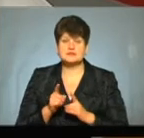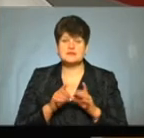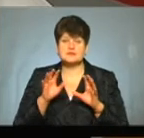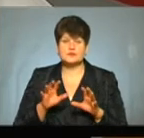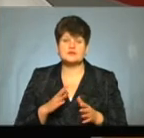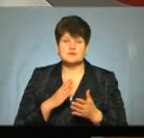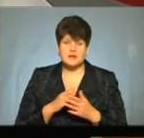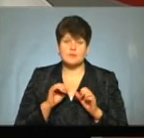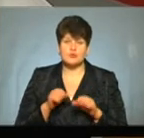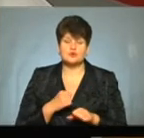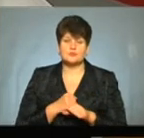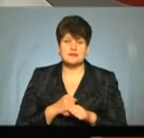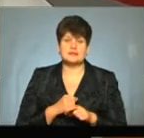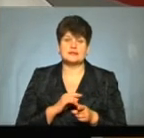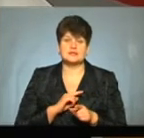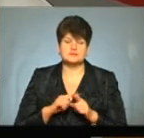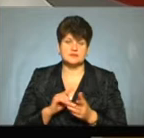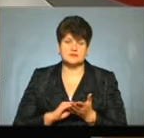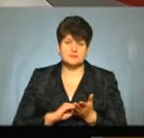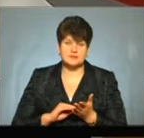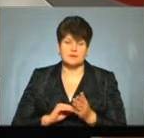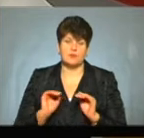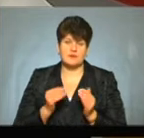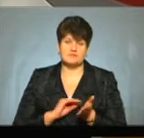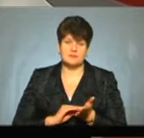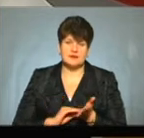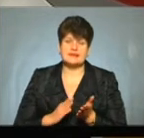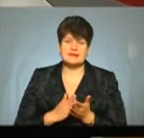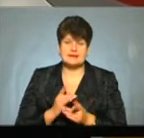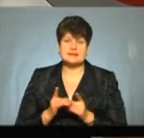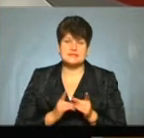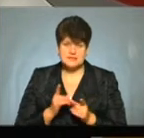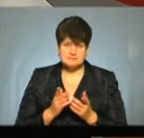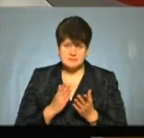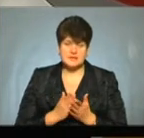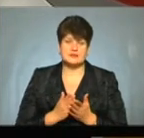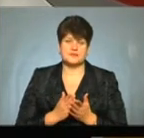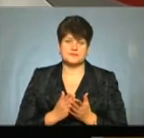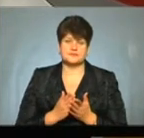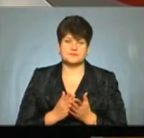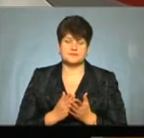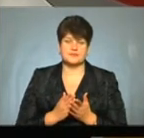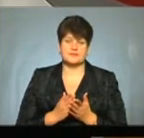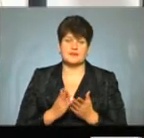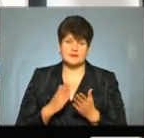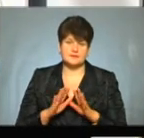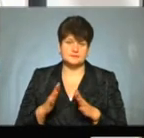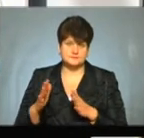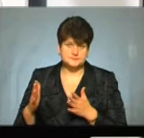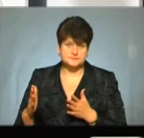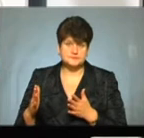можуть робити термінові приписи, обмежувальні приписи, є такі зміни, є такі, скажімо так, прецеденти,